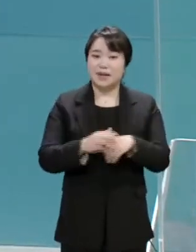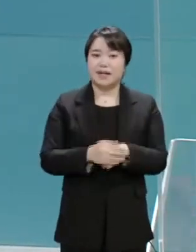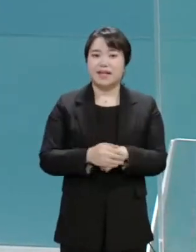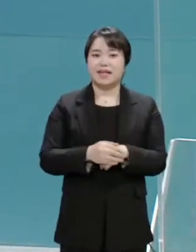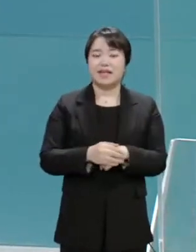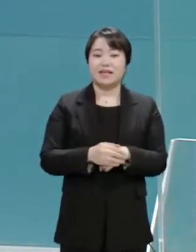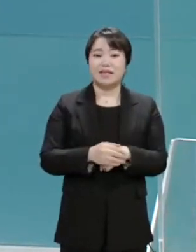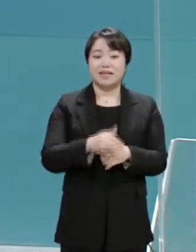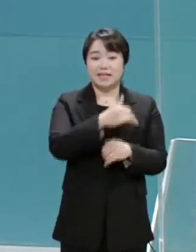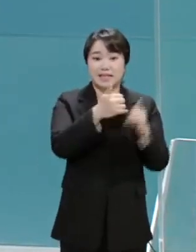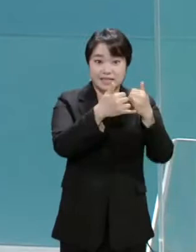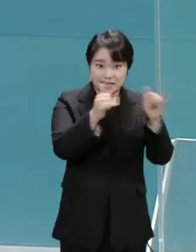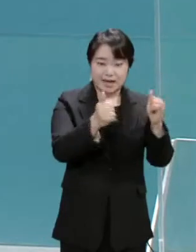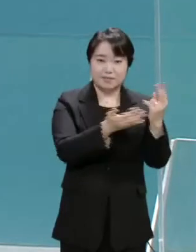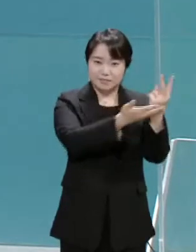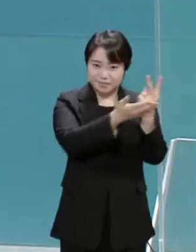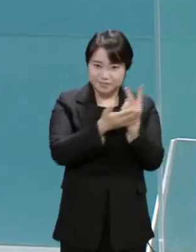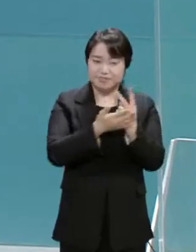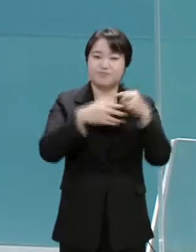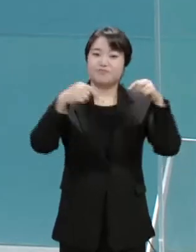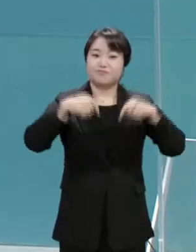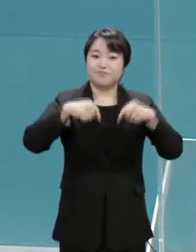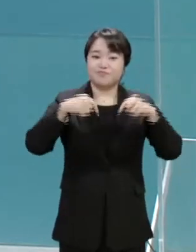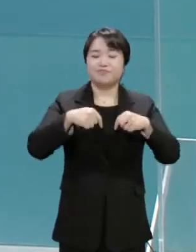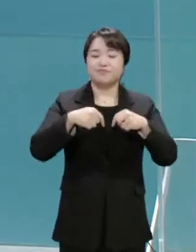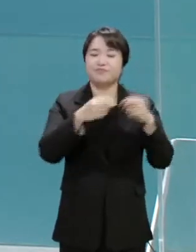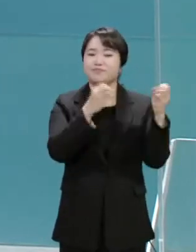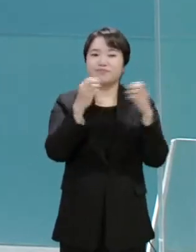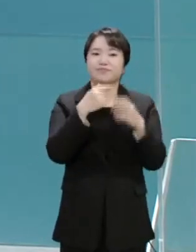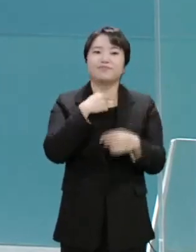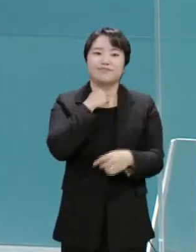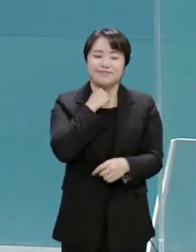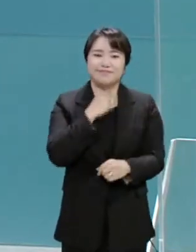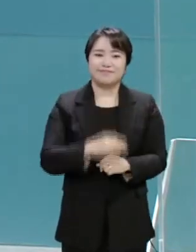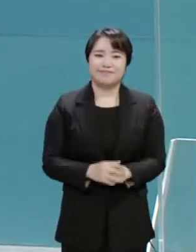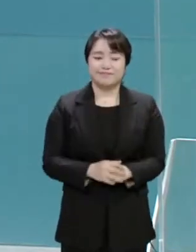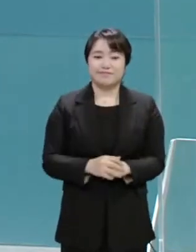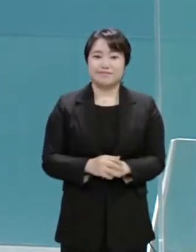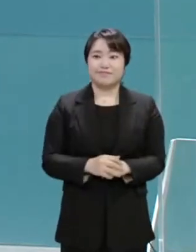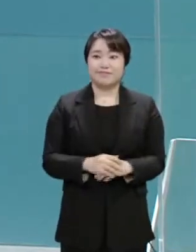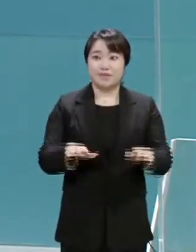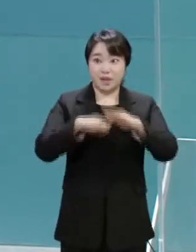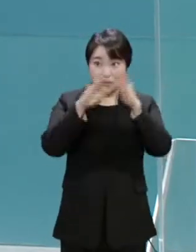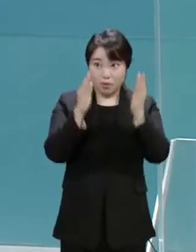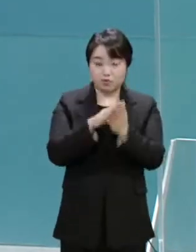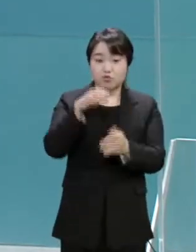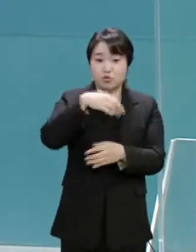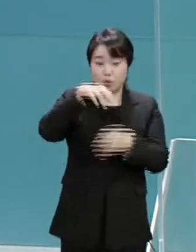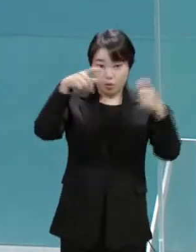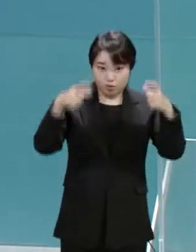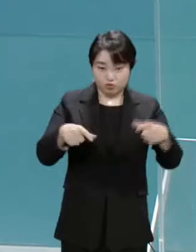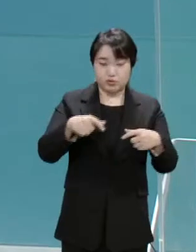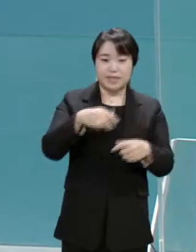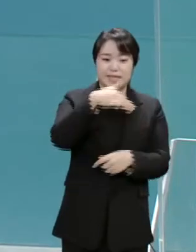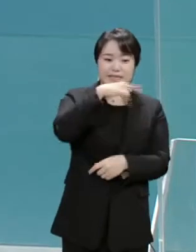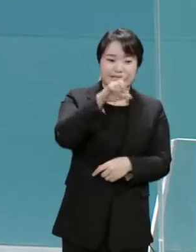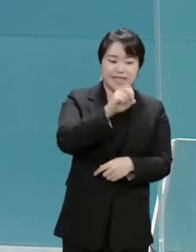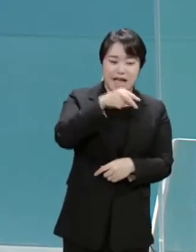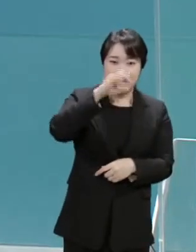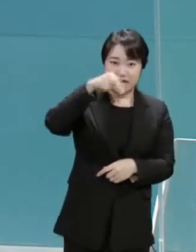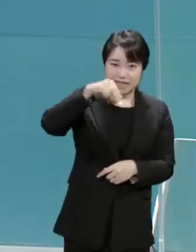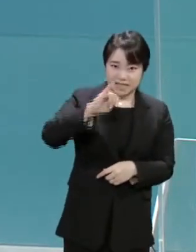찬반 의견을 가진 주민 두 분 스튜디오에 모시고 좀 더 깊은 이야기 나눠보겠습니다. 네, 두 분 모두 종로구 창신 숭인 지역